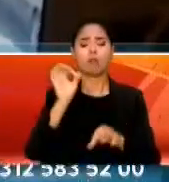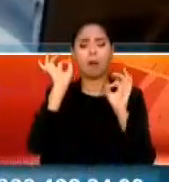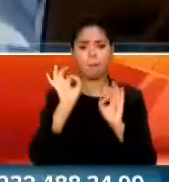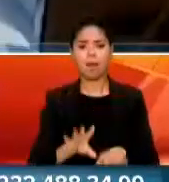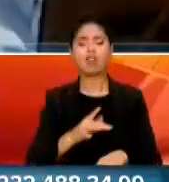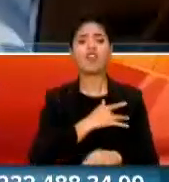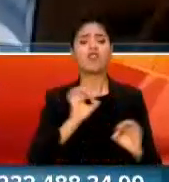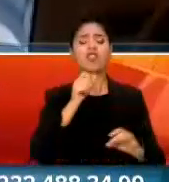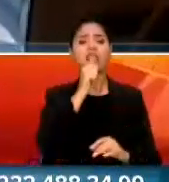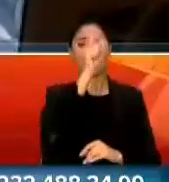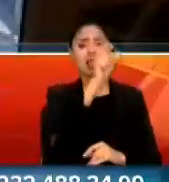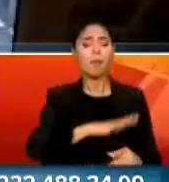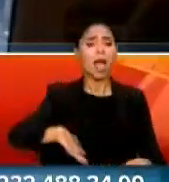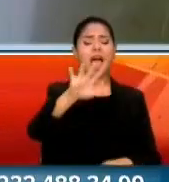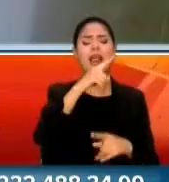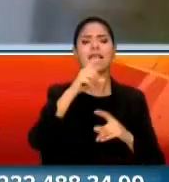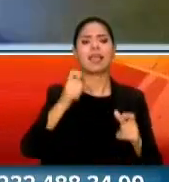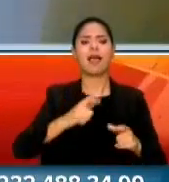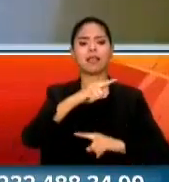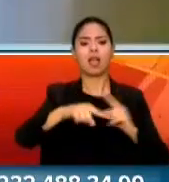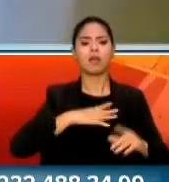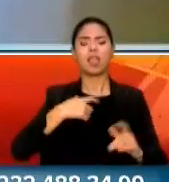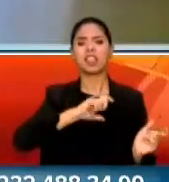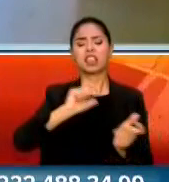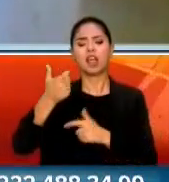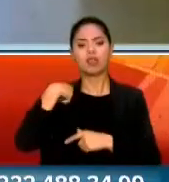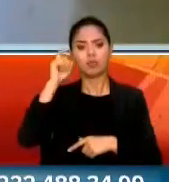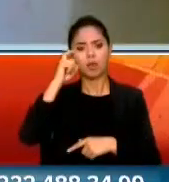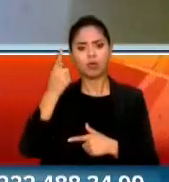başlattı. Cani sevgili her yerde aranıyor. Taşınmayı